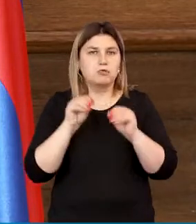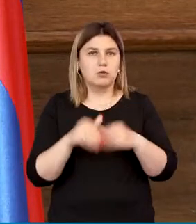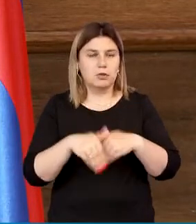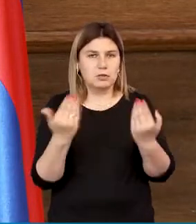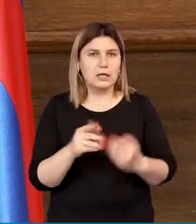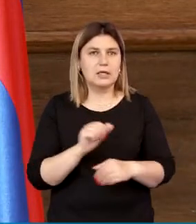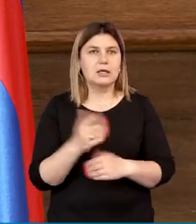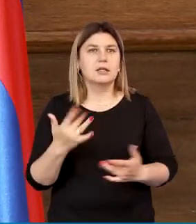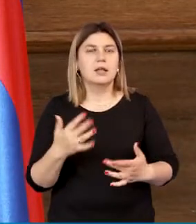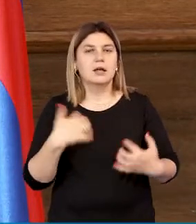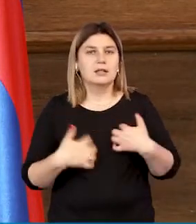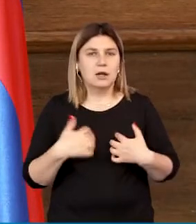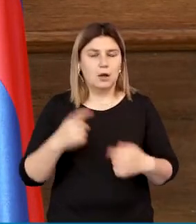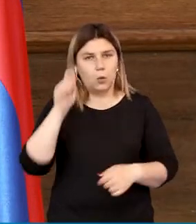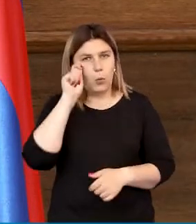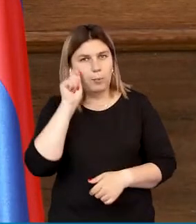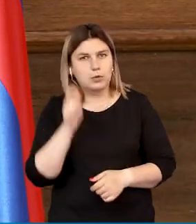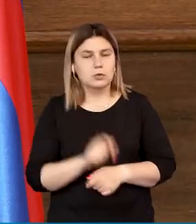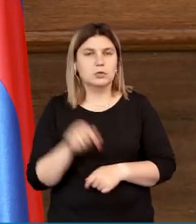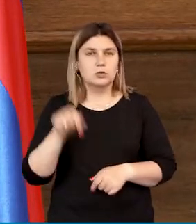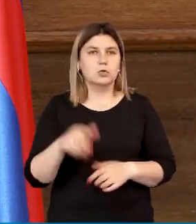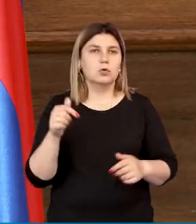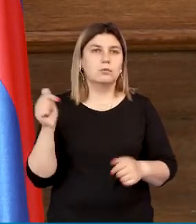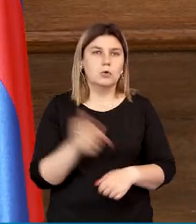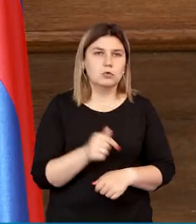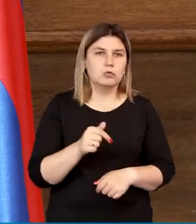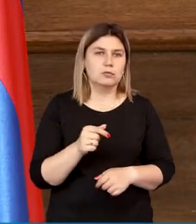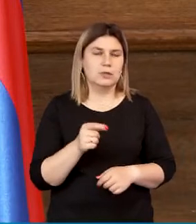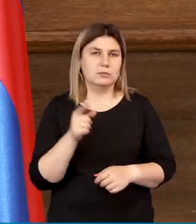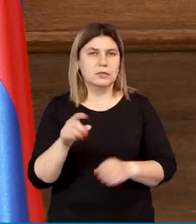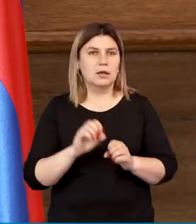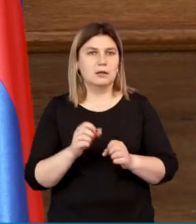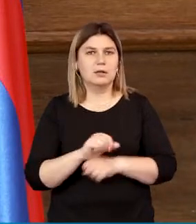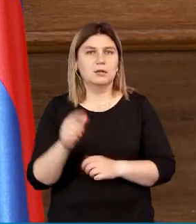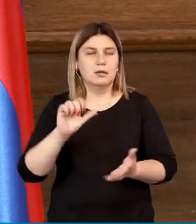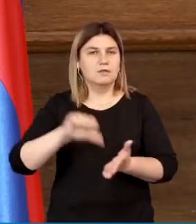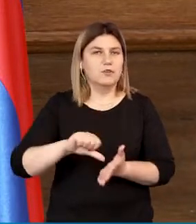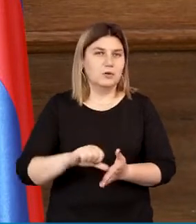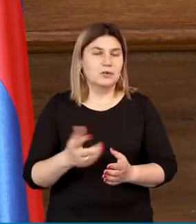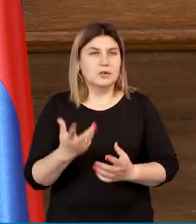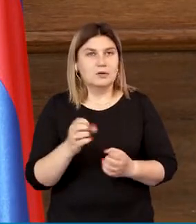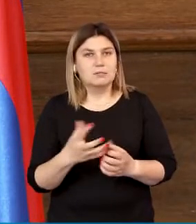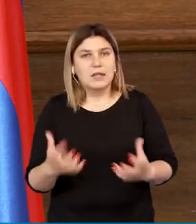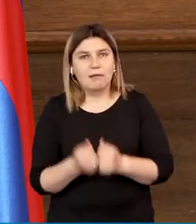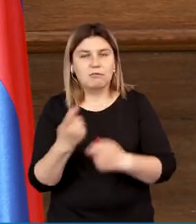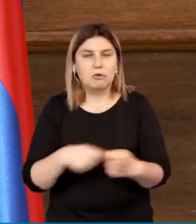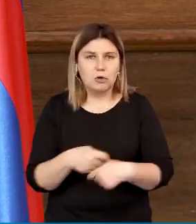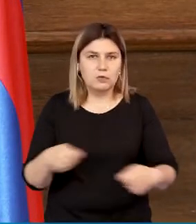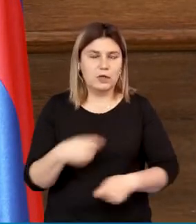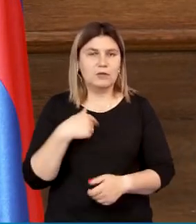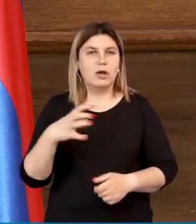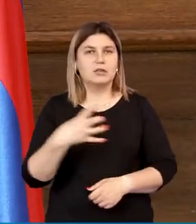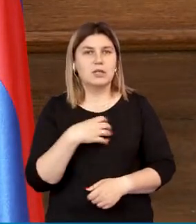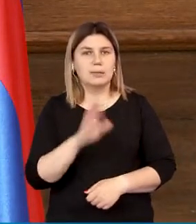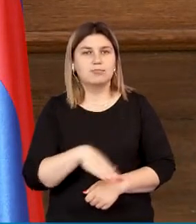tym stresu i kłopotu. Natomiast no, tutaj musimy znajdować jakiś racjonalny środek i wierzę, że dyrektorzy